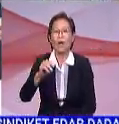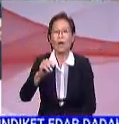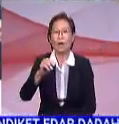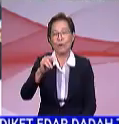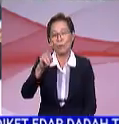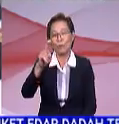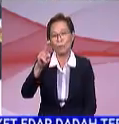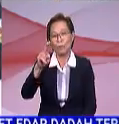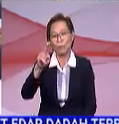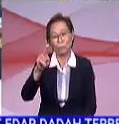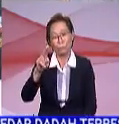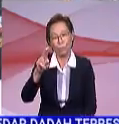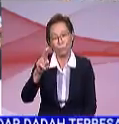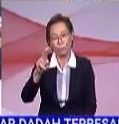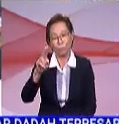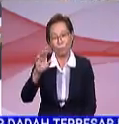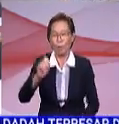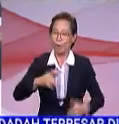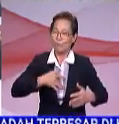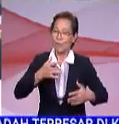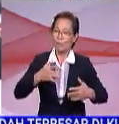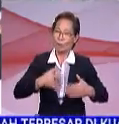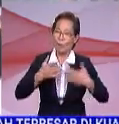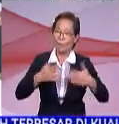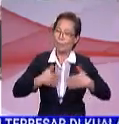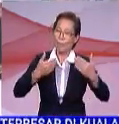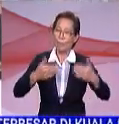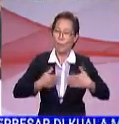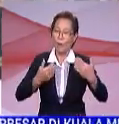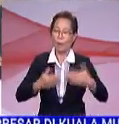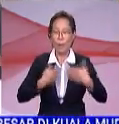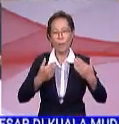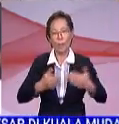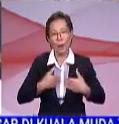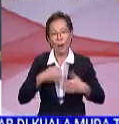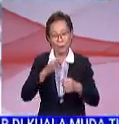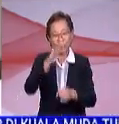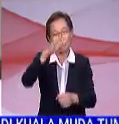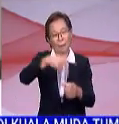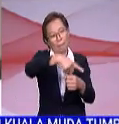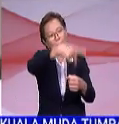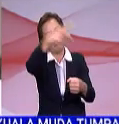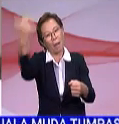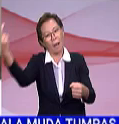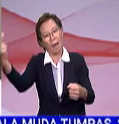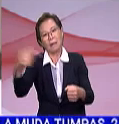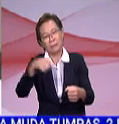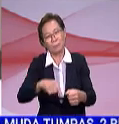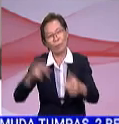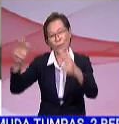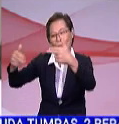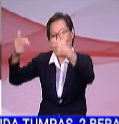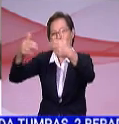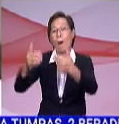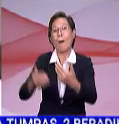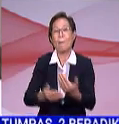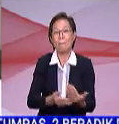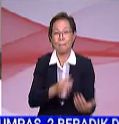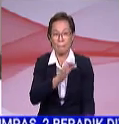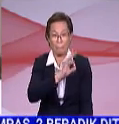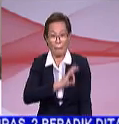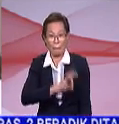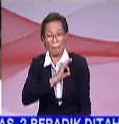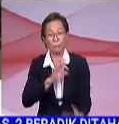tetap merasai kemeriahan perayaan menghormati semangat padi. Platform maya sebenarnya punya kelebihan apabila